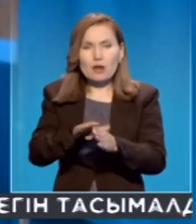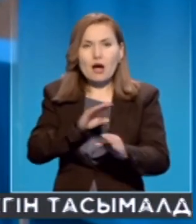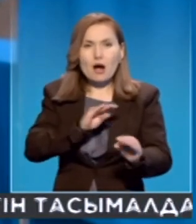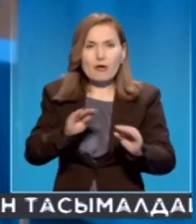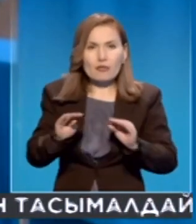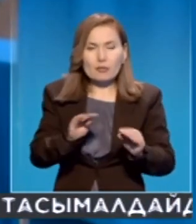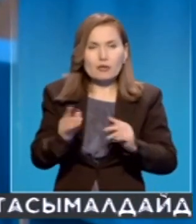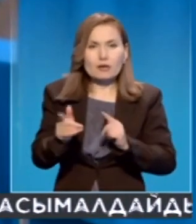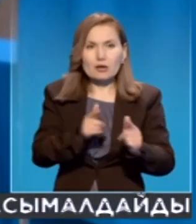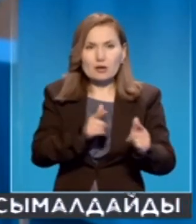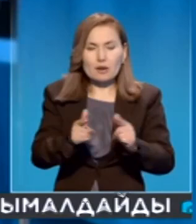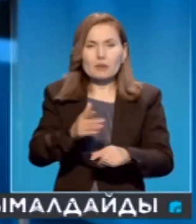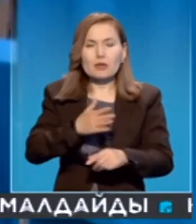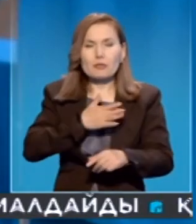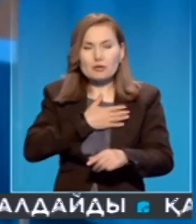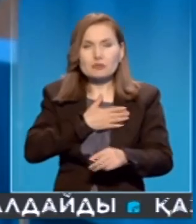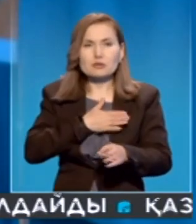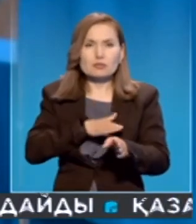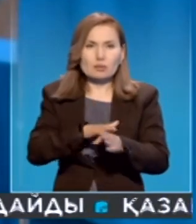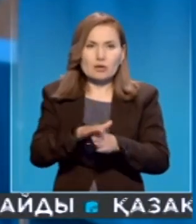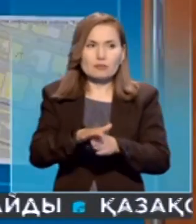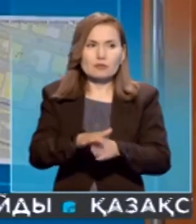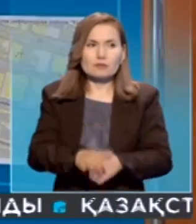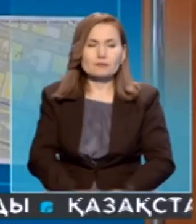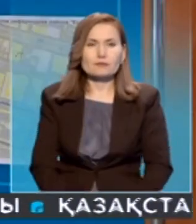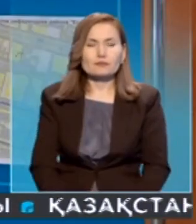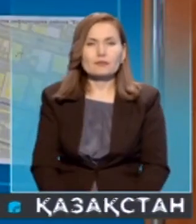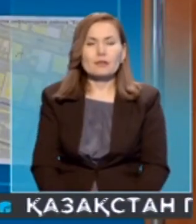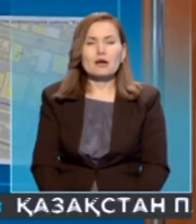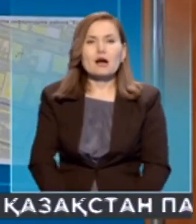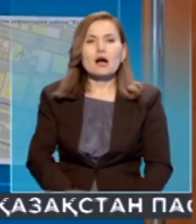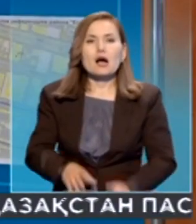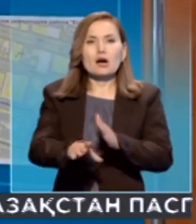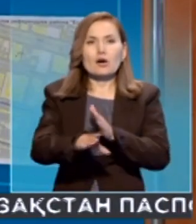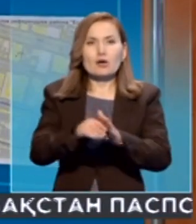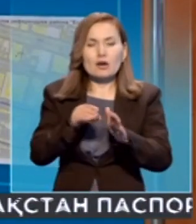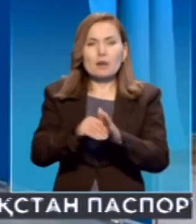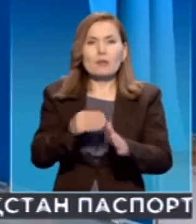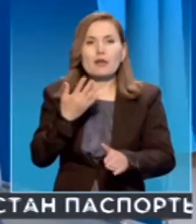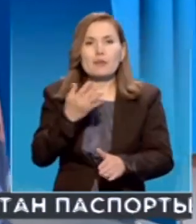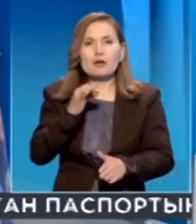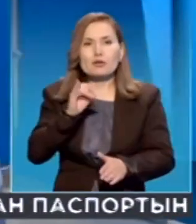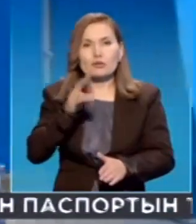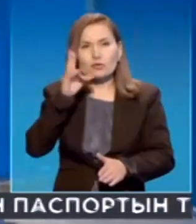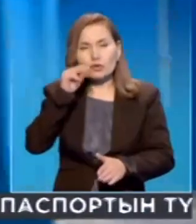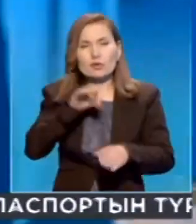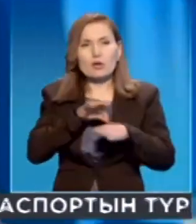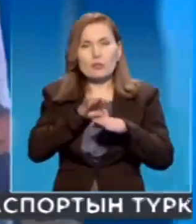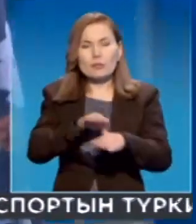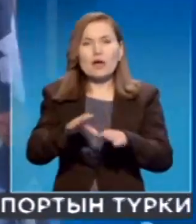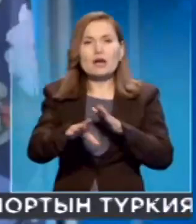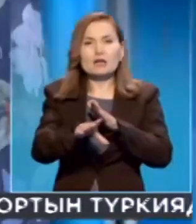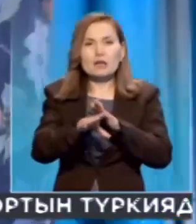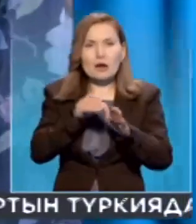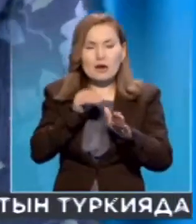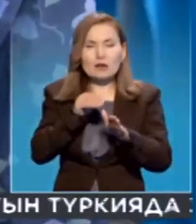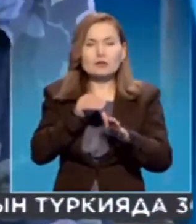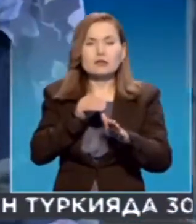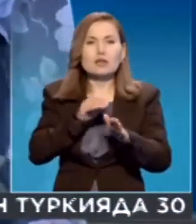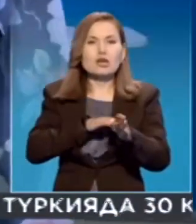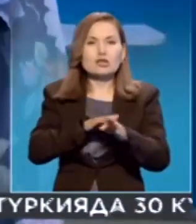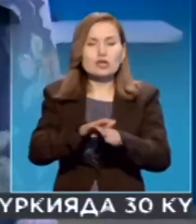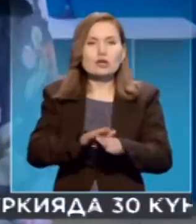оформлениямызды беріп, біз толықтай дайынбыз. Айта кетейік, референдум маусымның 5-і күні өтеді. Таңдау жасау таңғы 7-тен